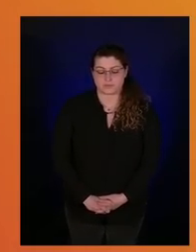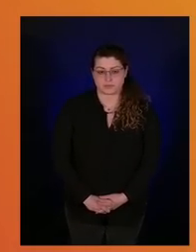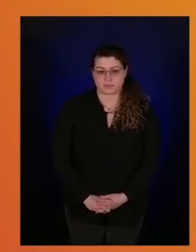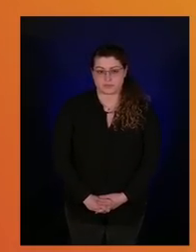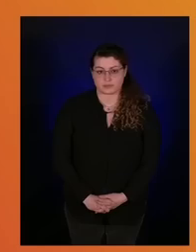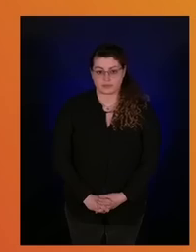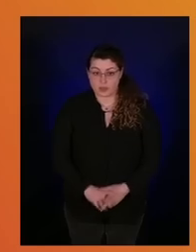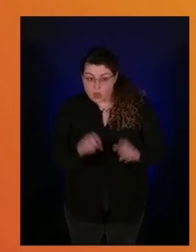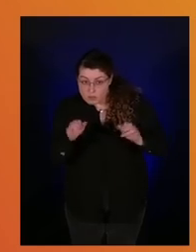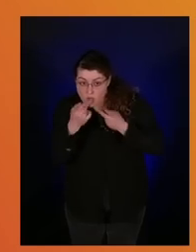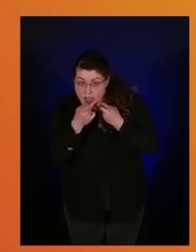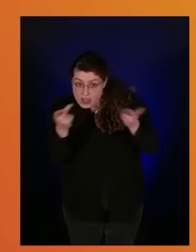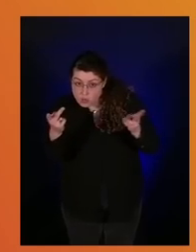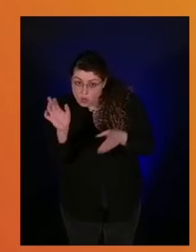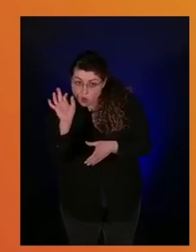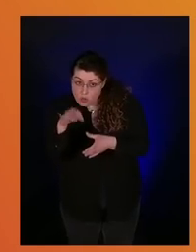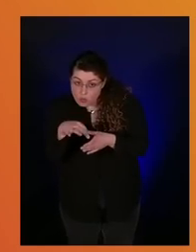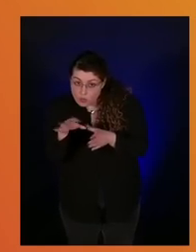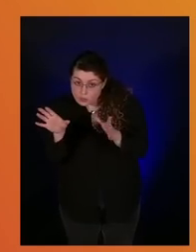Est-ce qu'on peut annoncer que le scrutin est clos ?